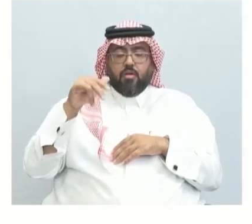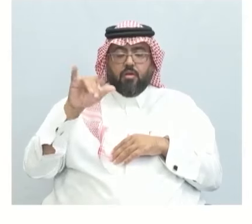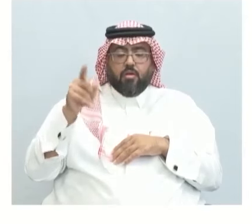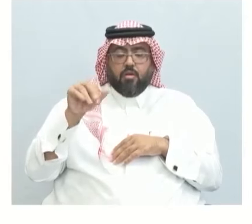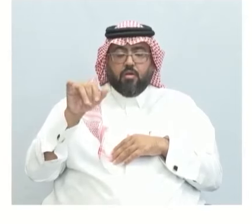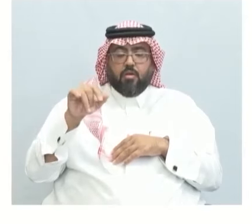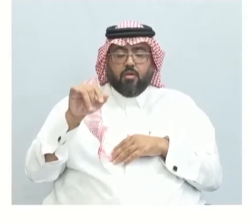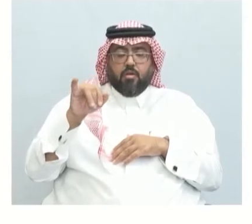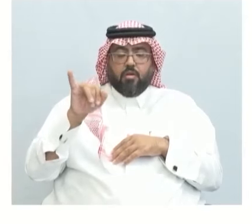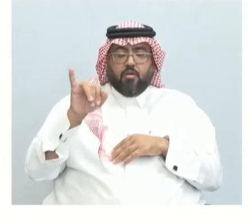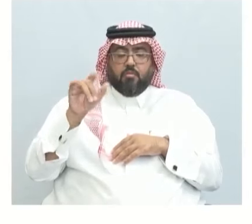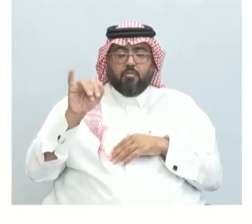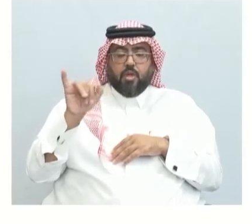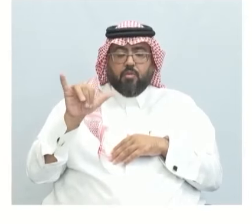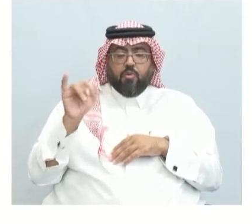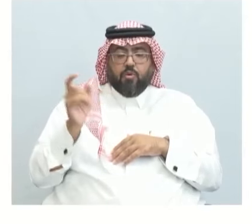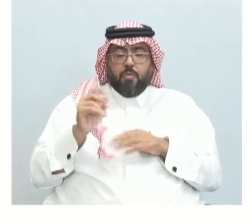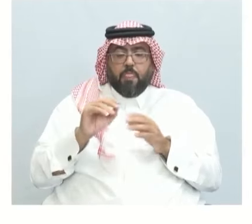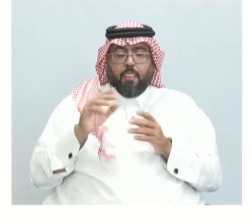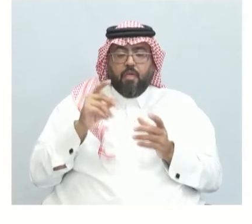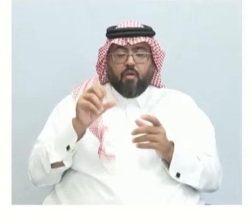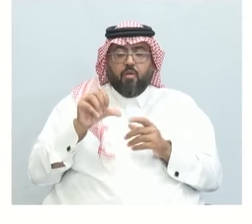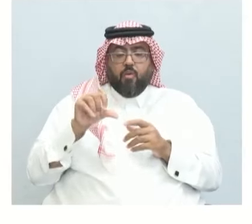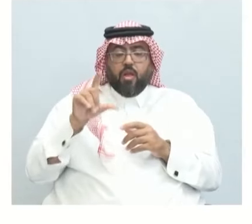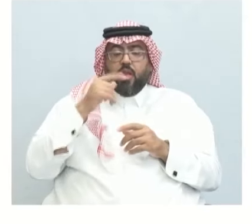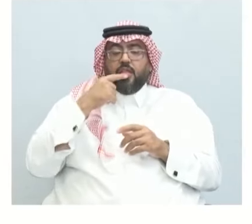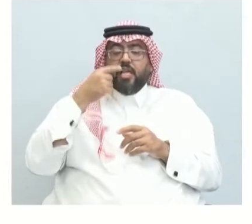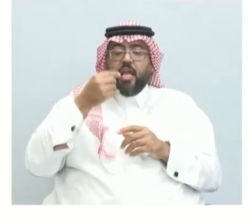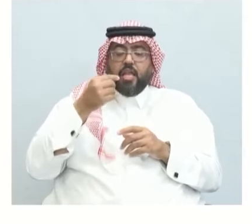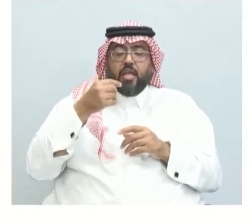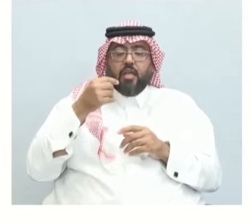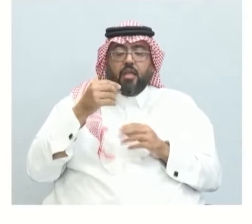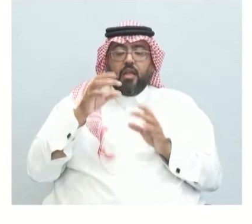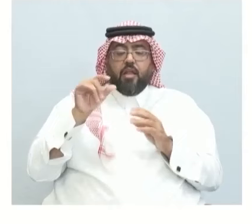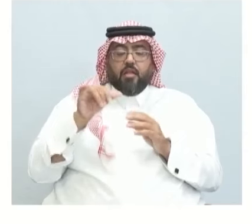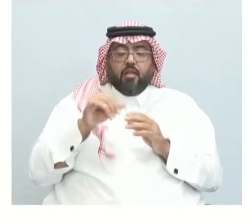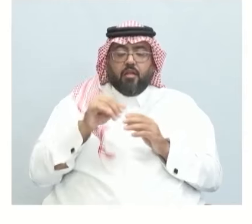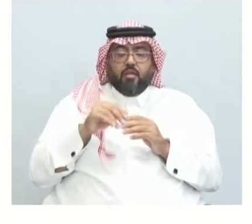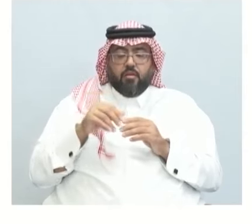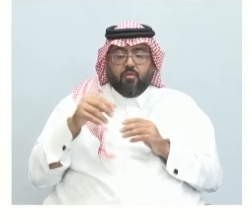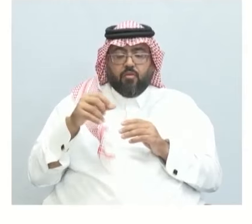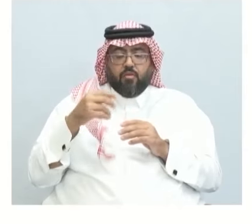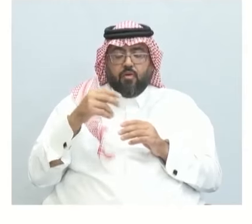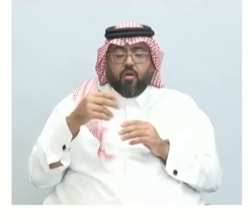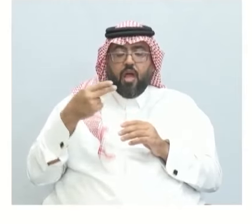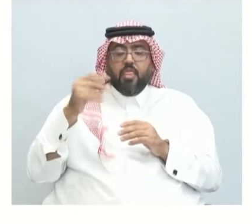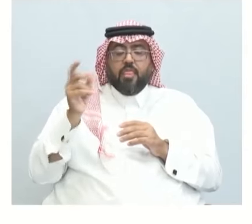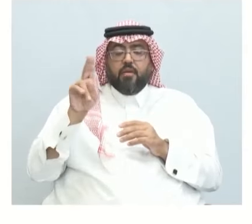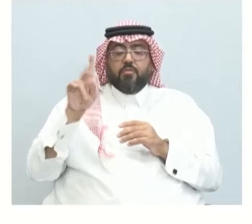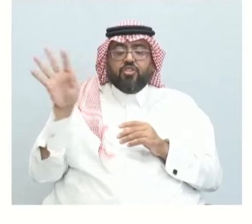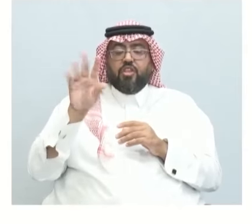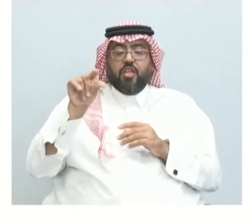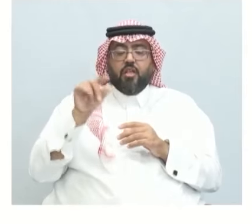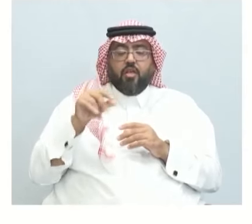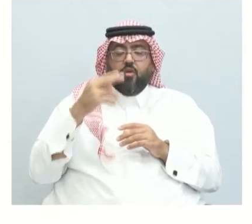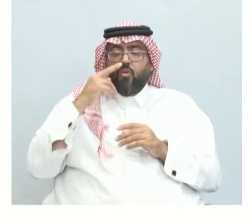بمنطلق بالفاحشه ولا فتكي بمامن ويقول عن تره بن شداد واغض طرفي ما بدت لي جارتي